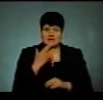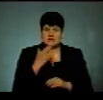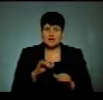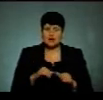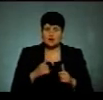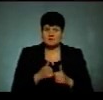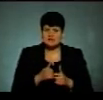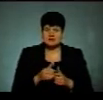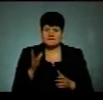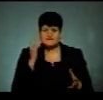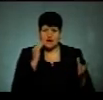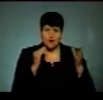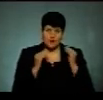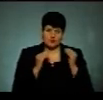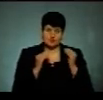комісія, враховуючи